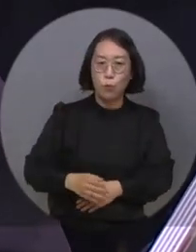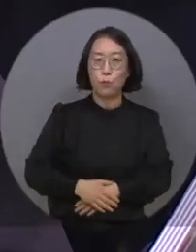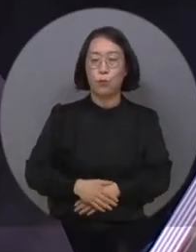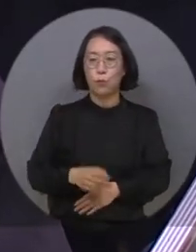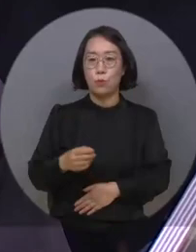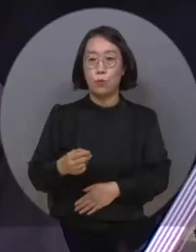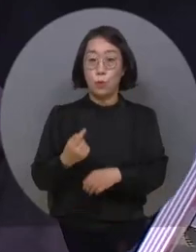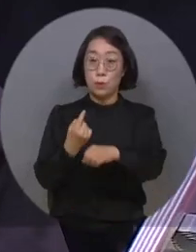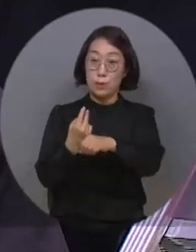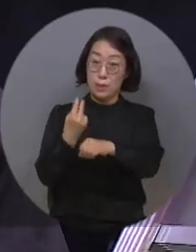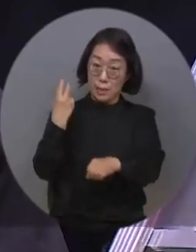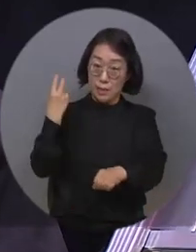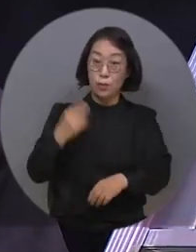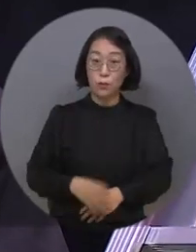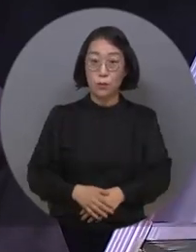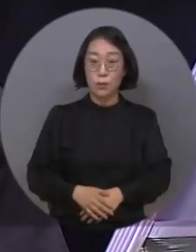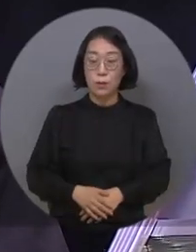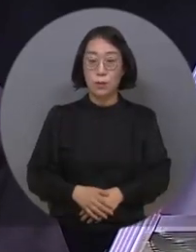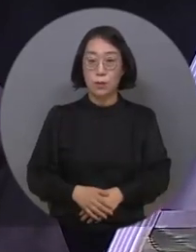재작년